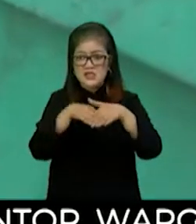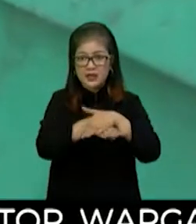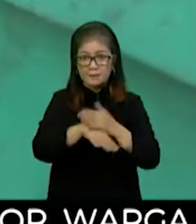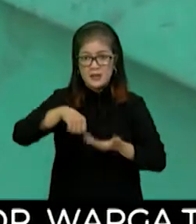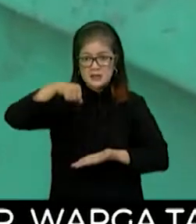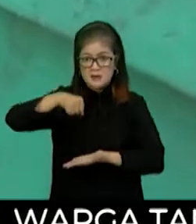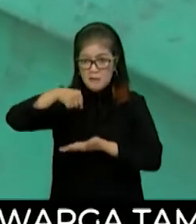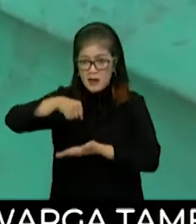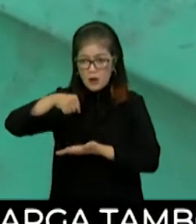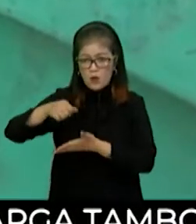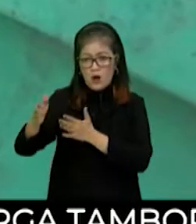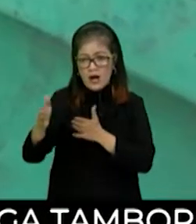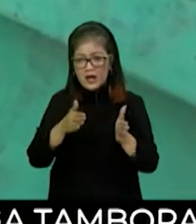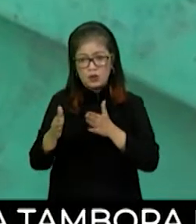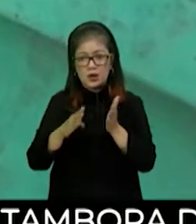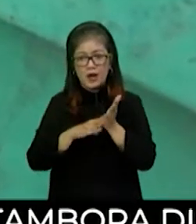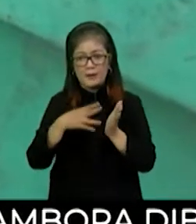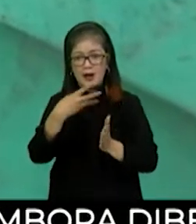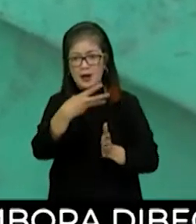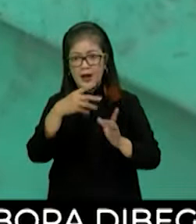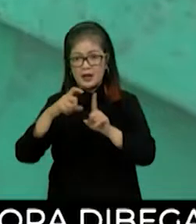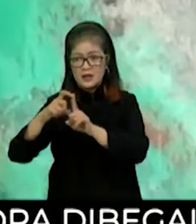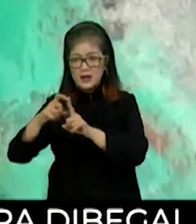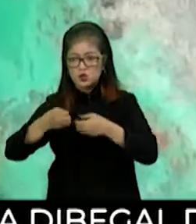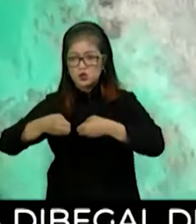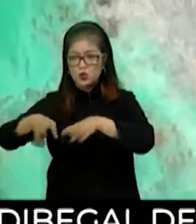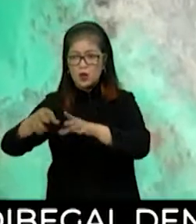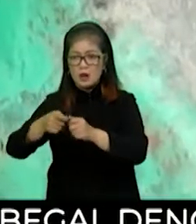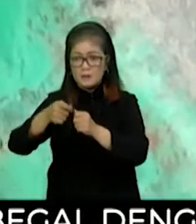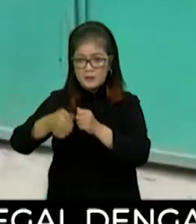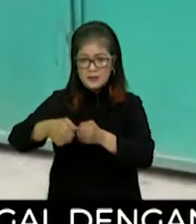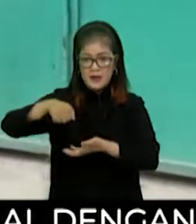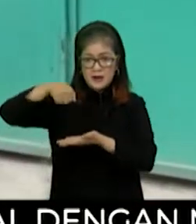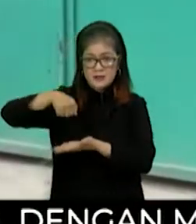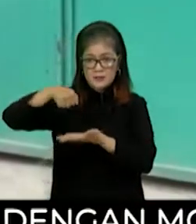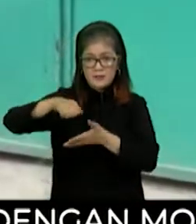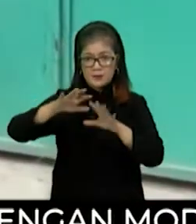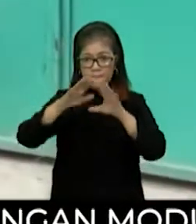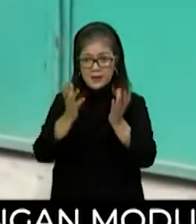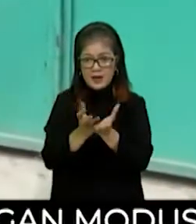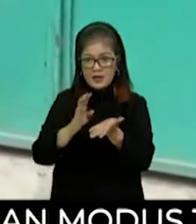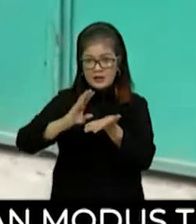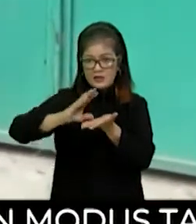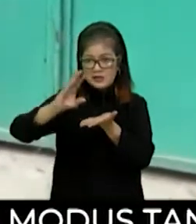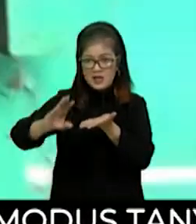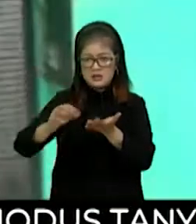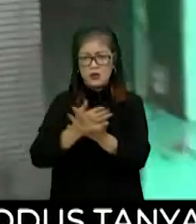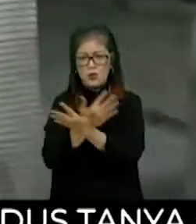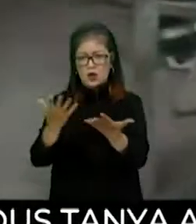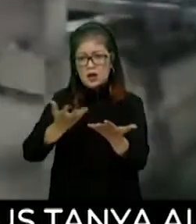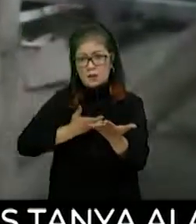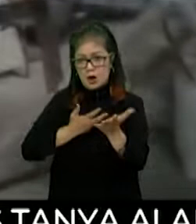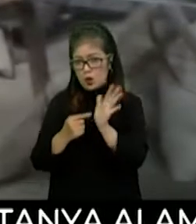oleh Ede. Untuk menjalankan jual-beli sembako, Ede menawarkan paket investasi kepada ratusan warga dengan setoran